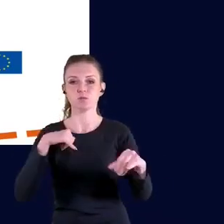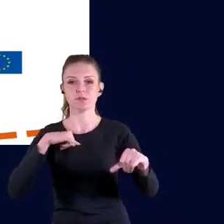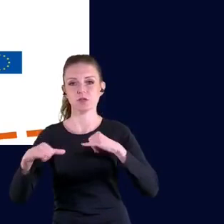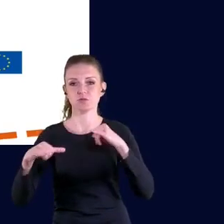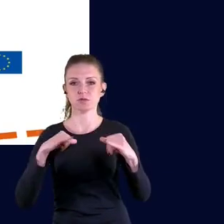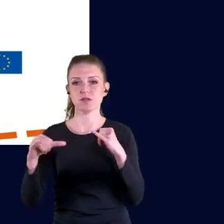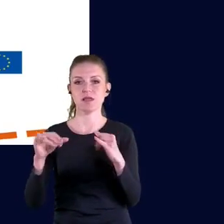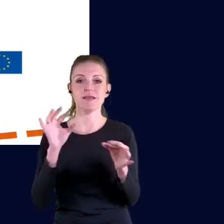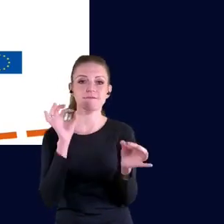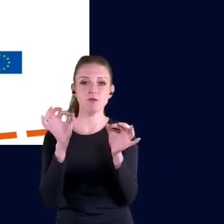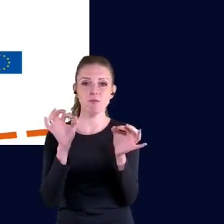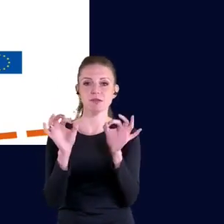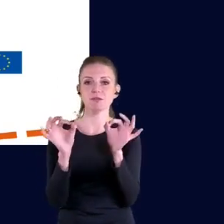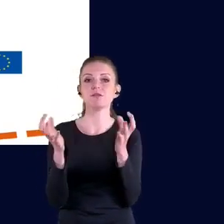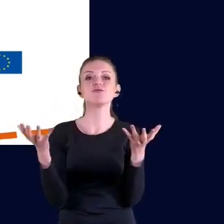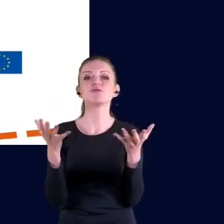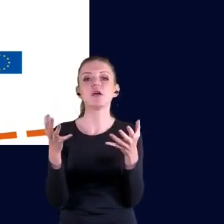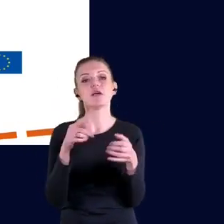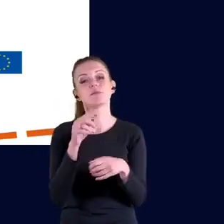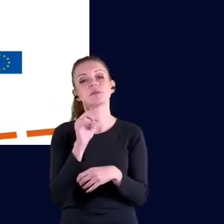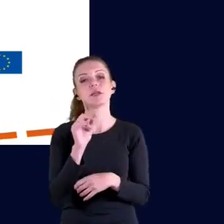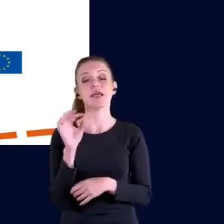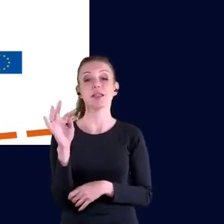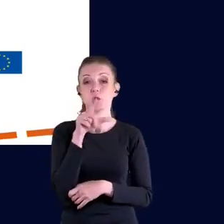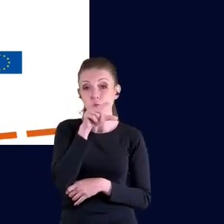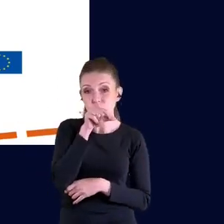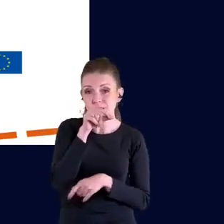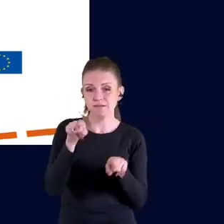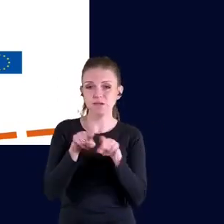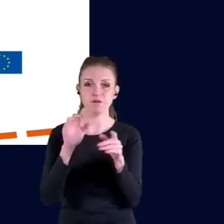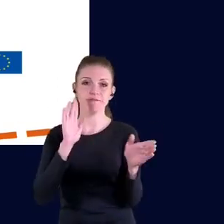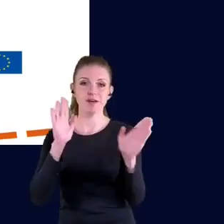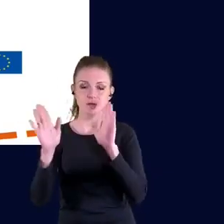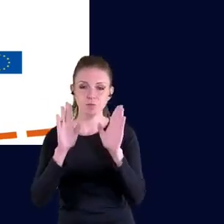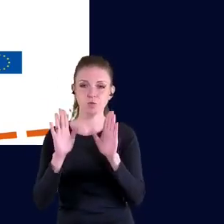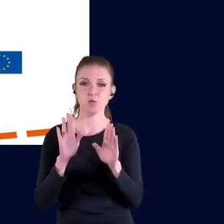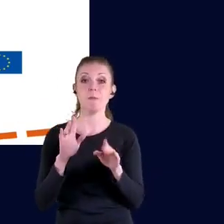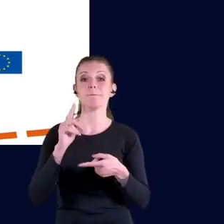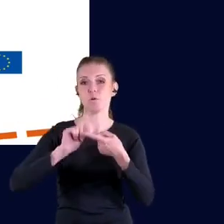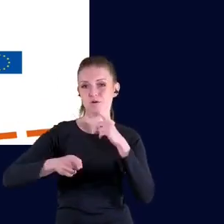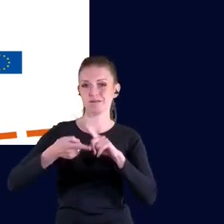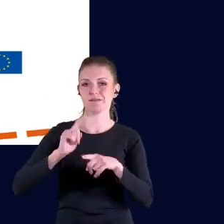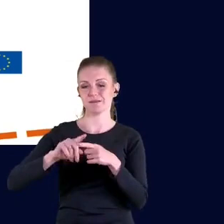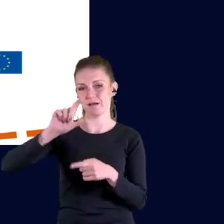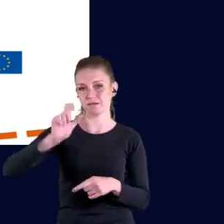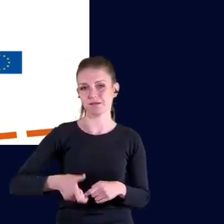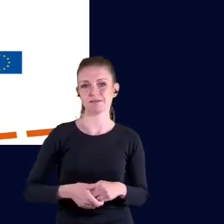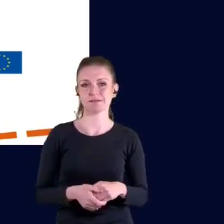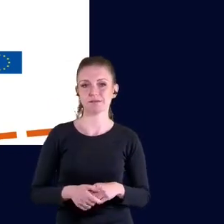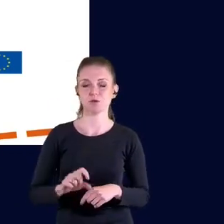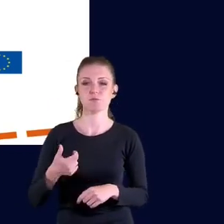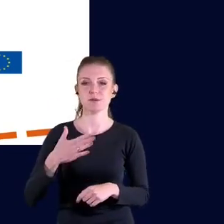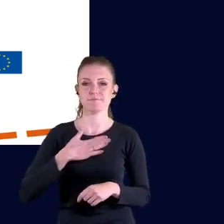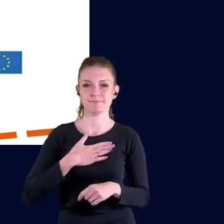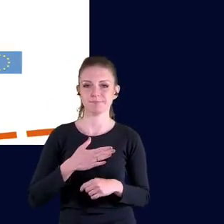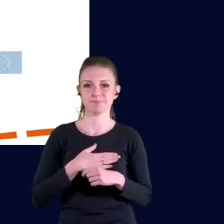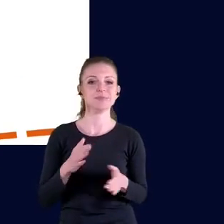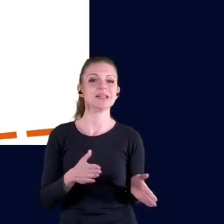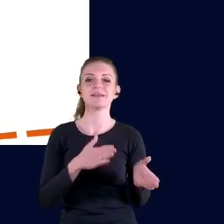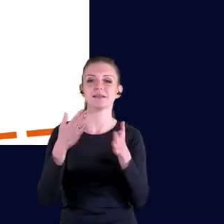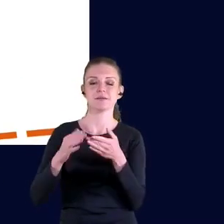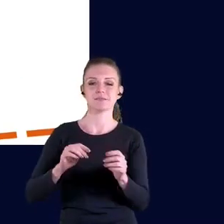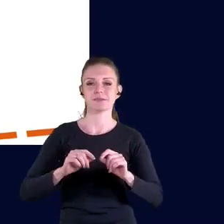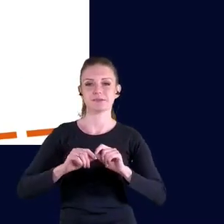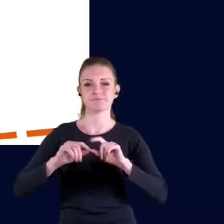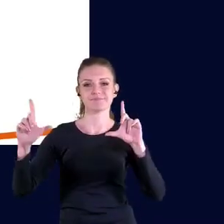na oficjalnych kontaktach Twitter oraz Facebook biblioteki Politechniki Gdańskiej Poproszę następny